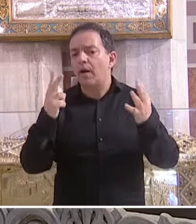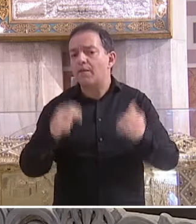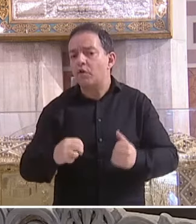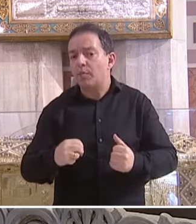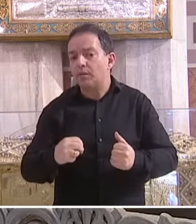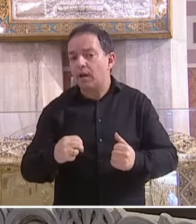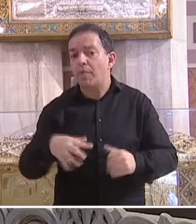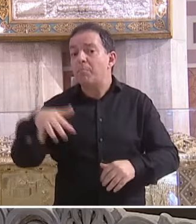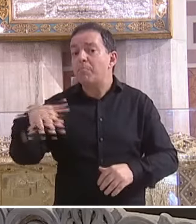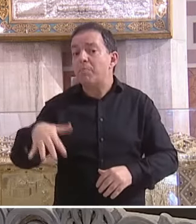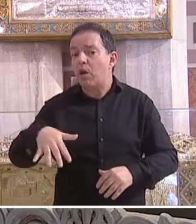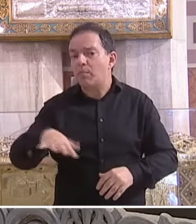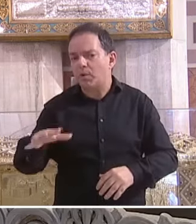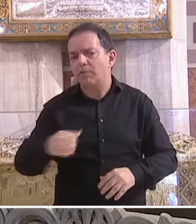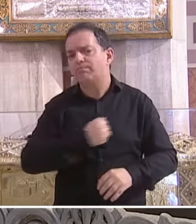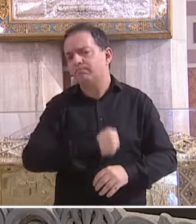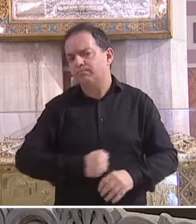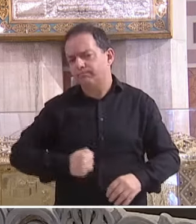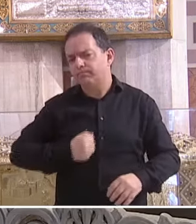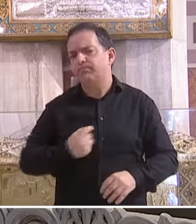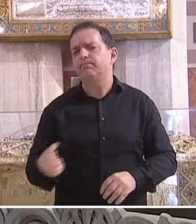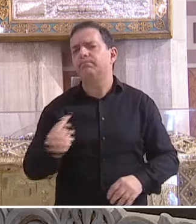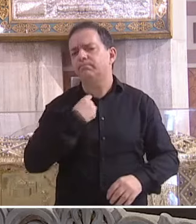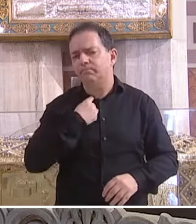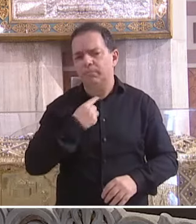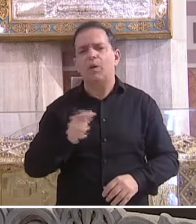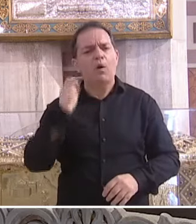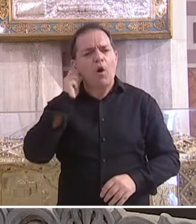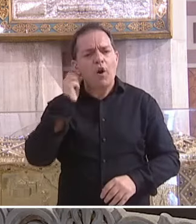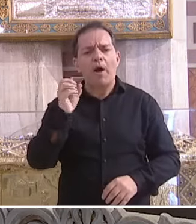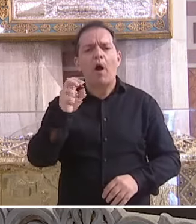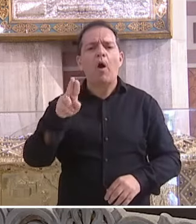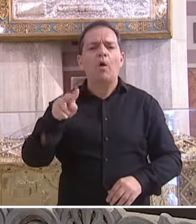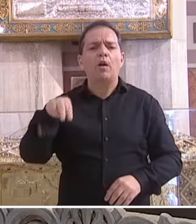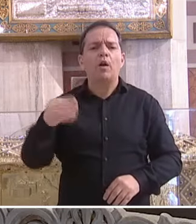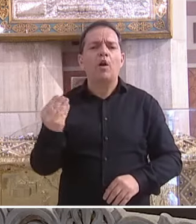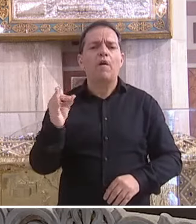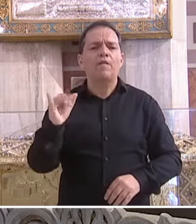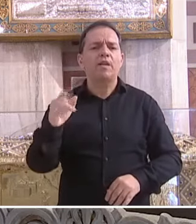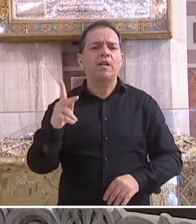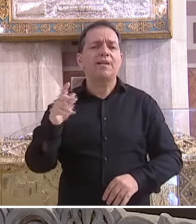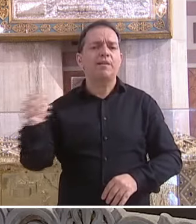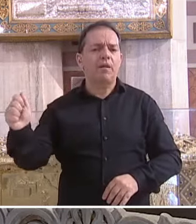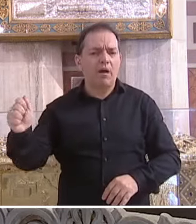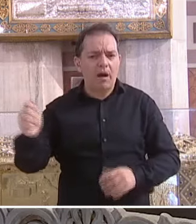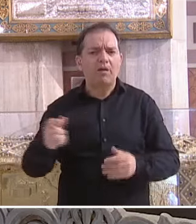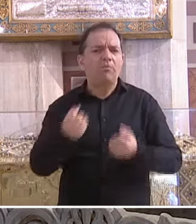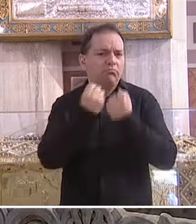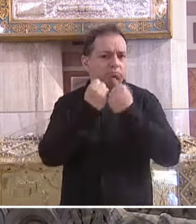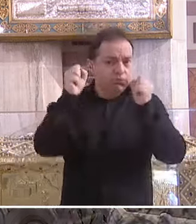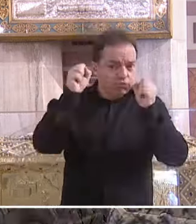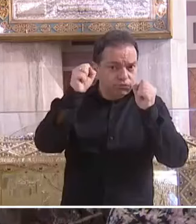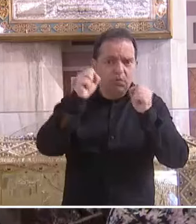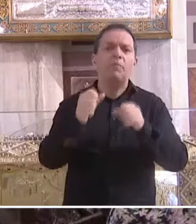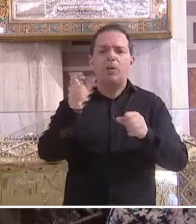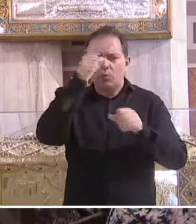1770 στην Πελοπόννησο, τα γνωστά ορλοφικά, όπου σφαγιάστηκαν